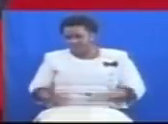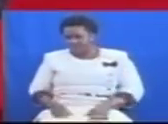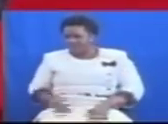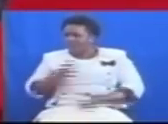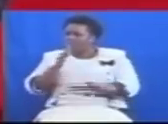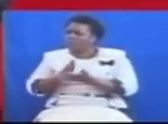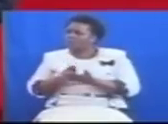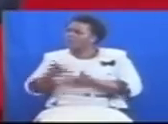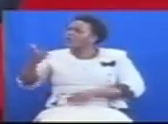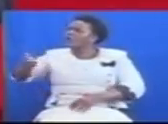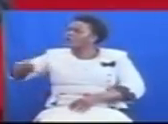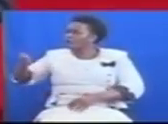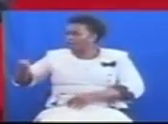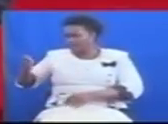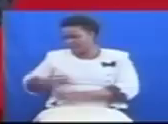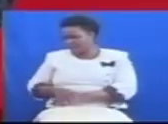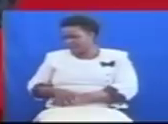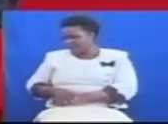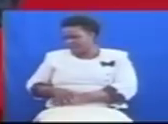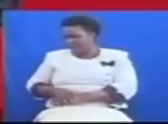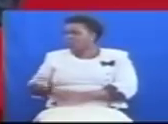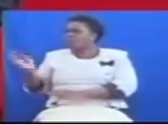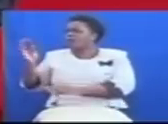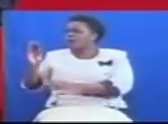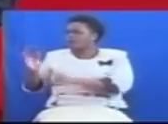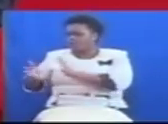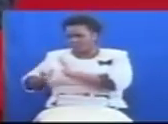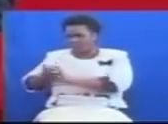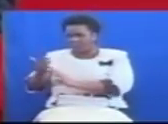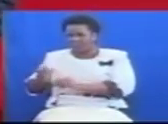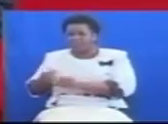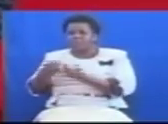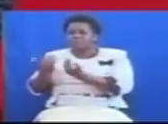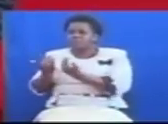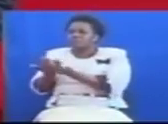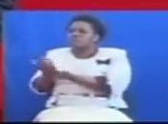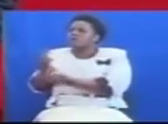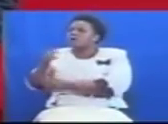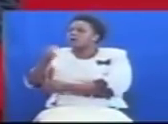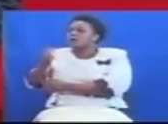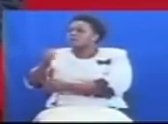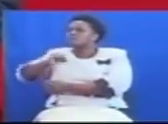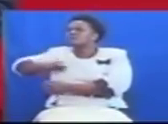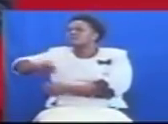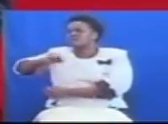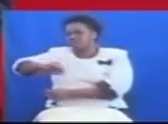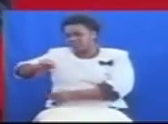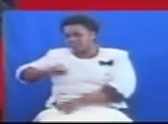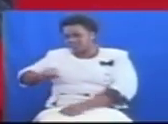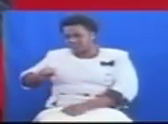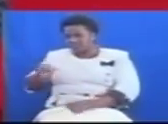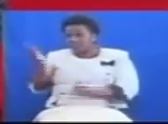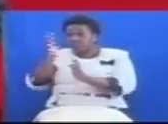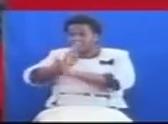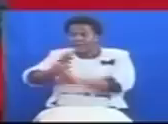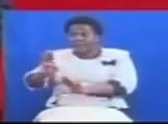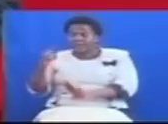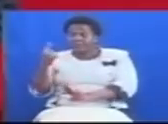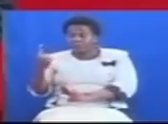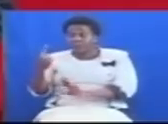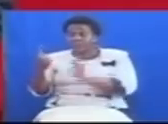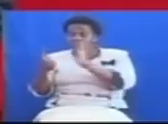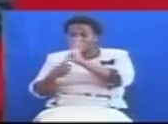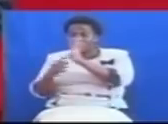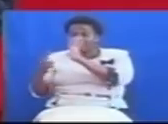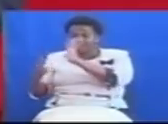hii. Tukamilishe kwanza hizi zilizopo, halafu baada ya hapo tutachangia na kumalizia ya hospitali Mheshimiwa wa Karatu, lakini pia na maeneo